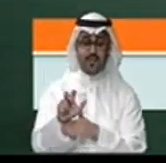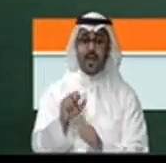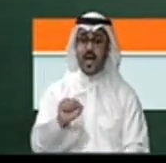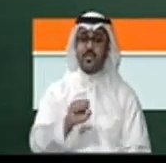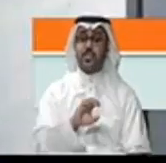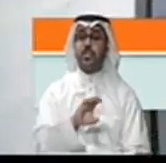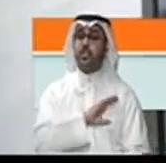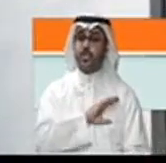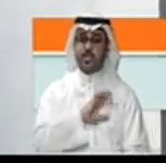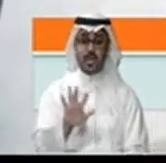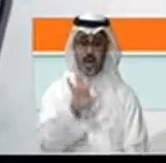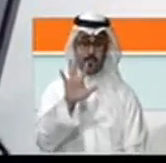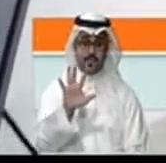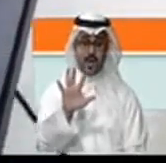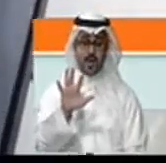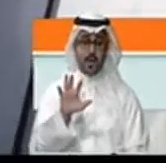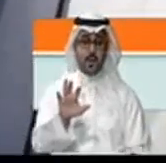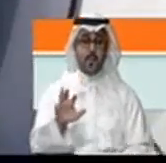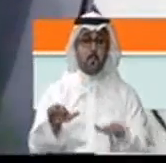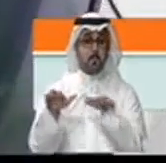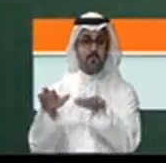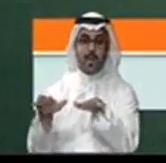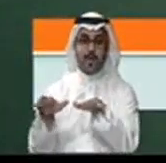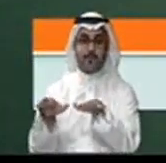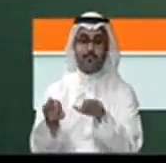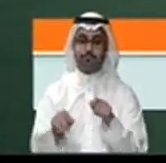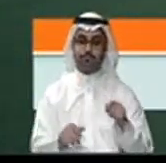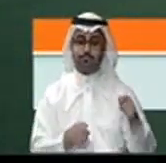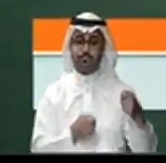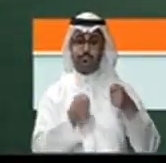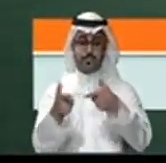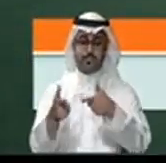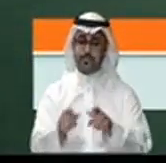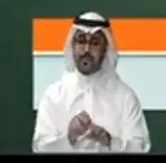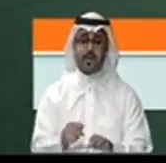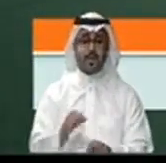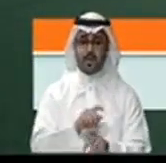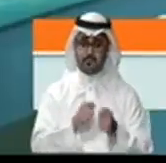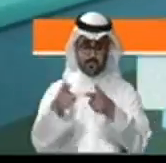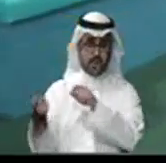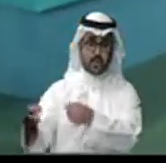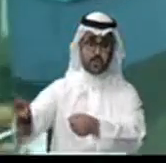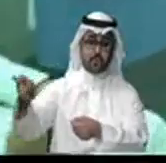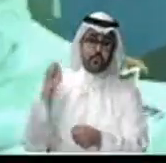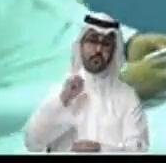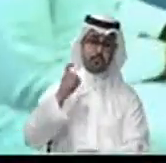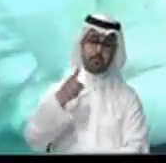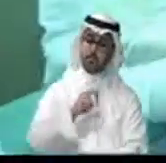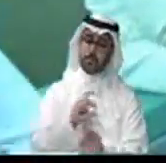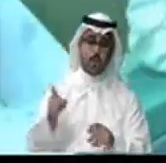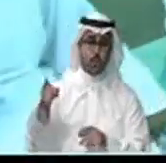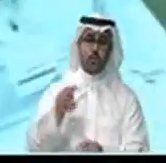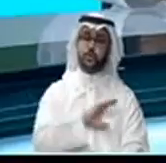للعسكريين 5 مليارات ريال، قدمت كقرض حسن يسدد بعد الانتهاء من سداد القرض الأساسي.